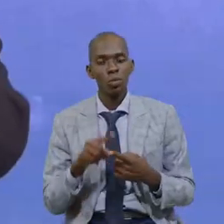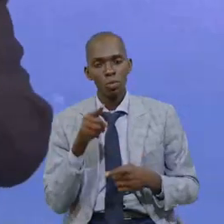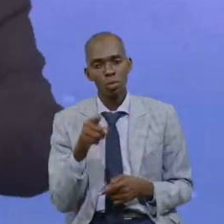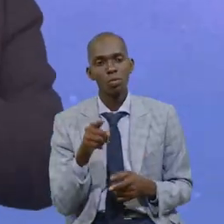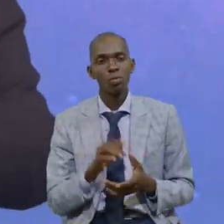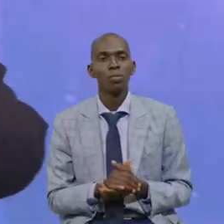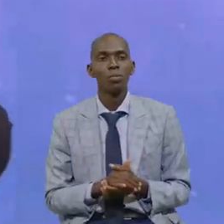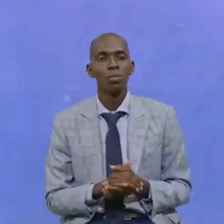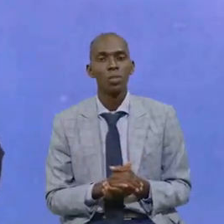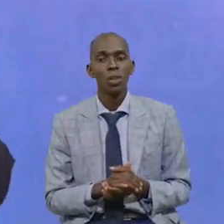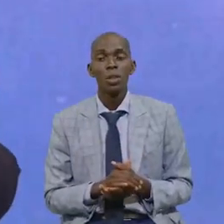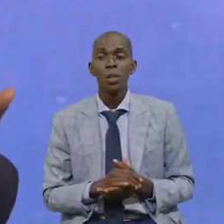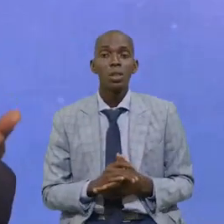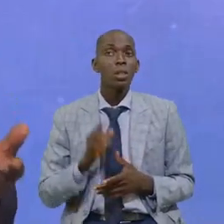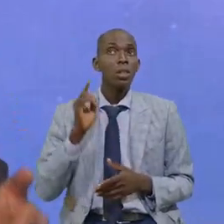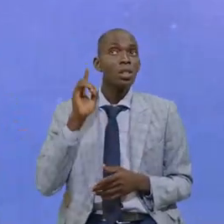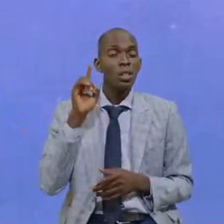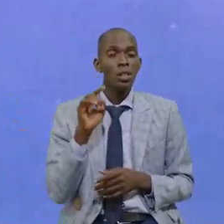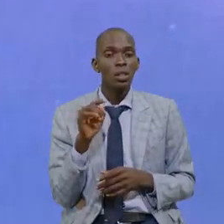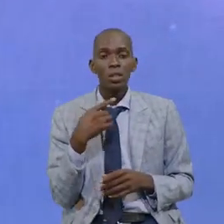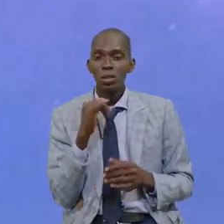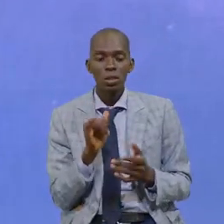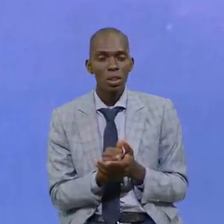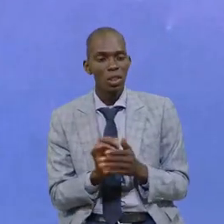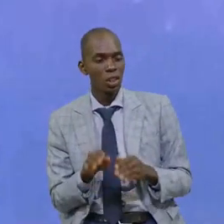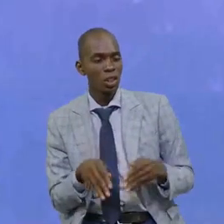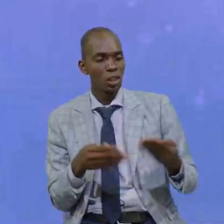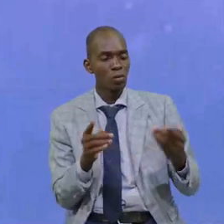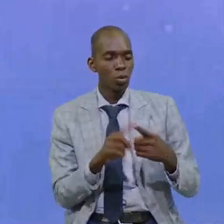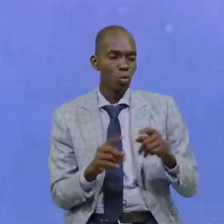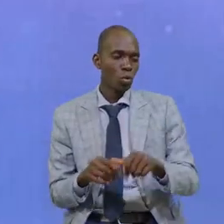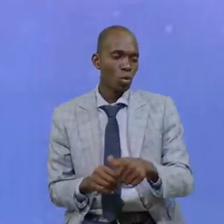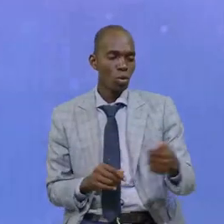Prenez maintenant, il n'a pas dit, donnez-leur